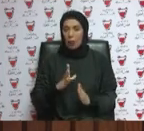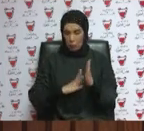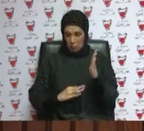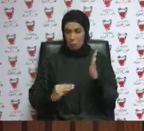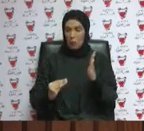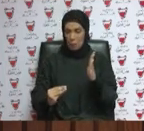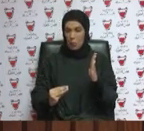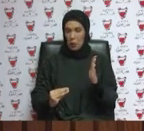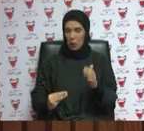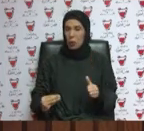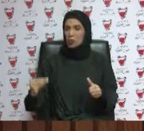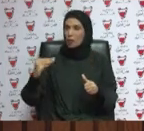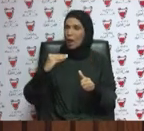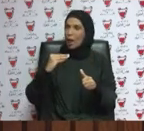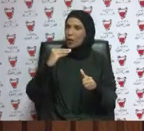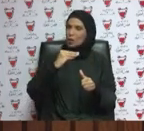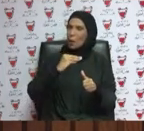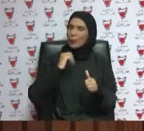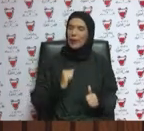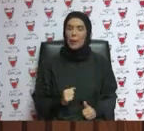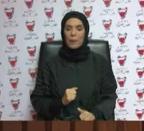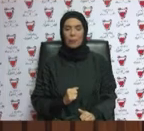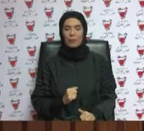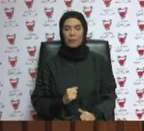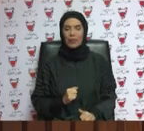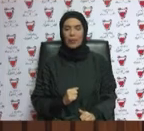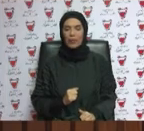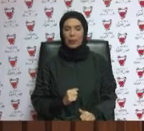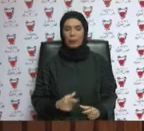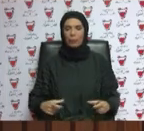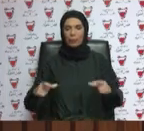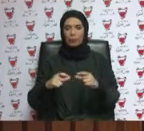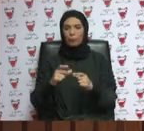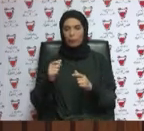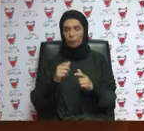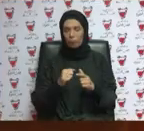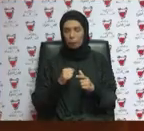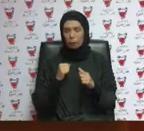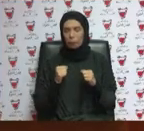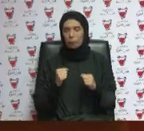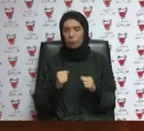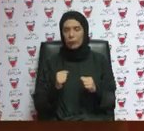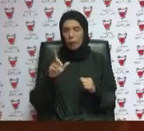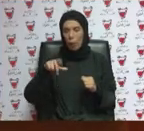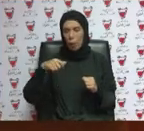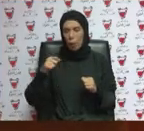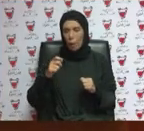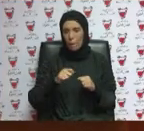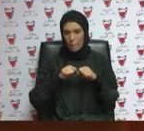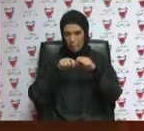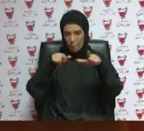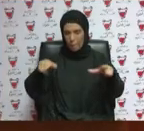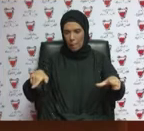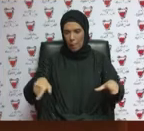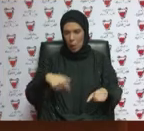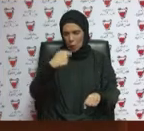الإيجابية للعمل هذه. معالي الرئيس أيضا حتى على مستوى الإدارة المالية في عز الأزمة، وزارة المالية أعلنت أن البحرين